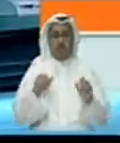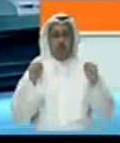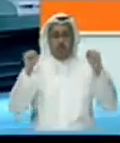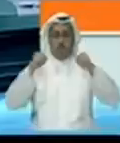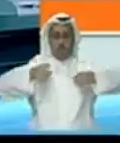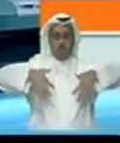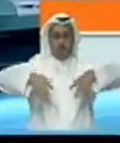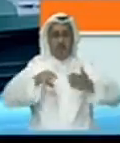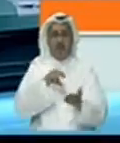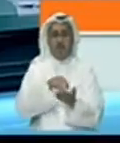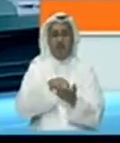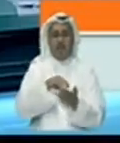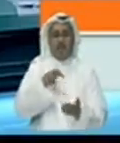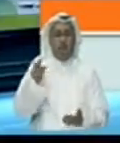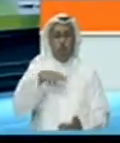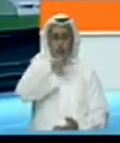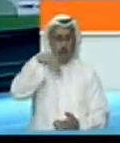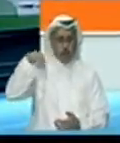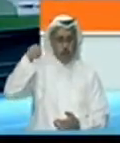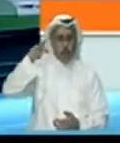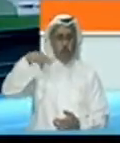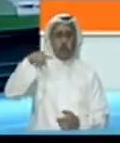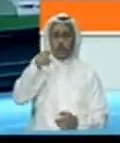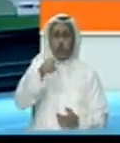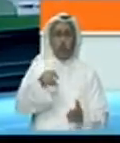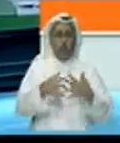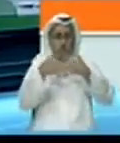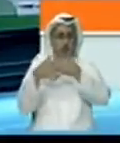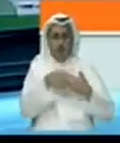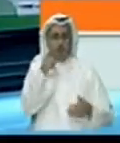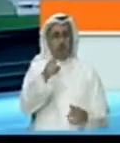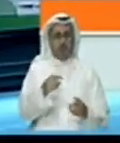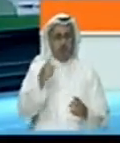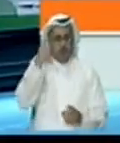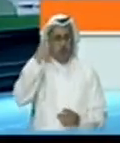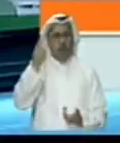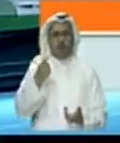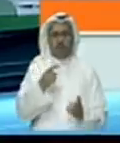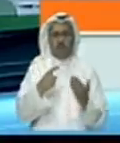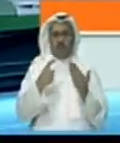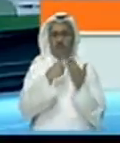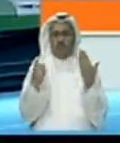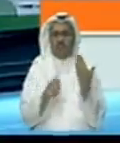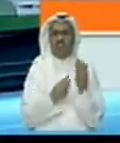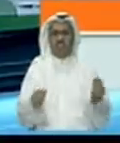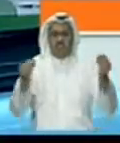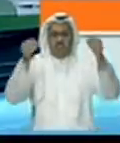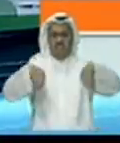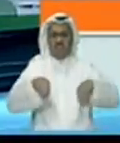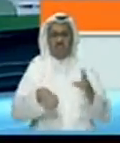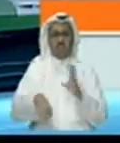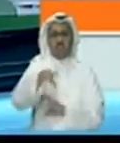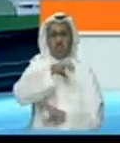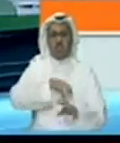الذين احتشدوا في واشنطن يعلمون جيدا حجم هذه الانتهاكات التي يقوم بها النظام الإيراني، منددين